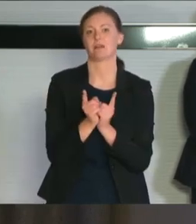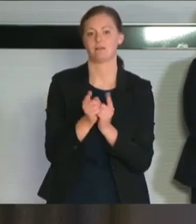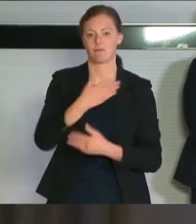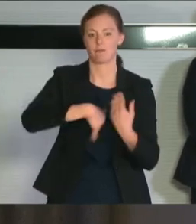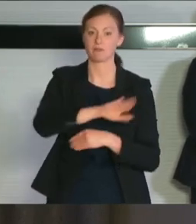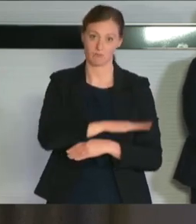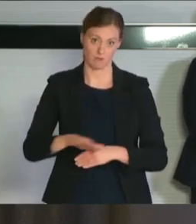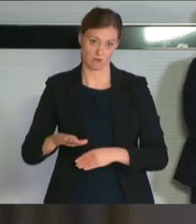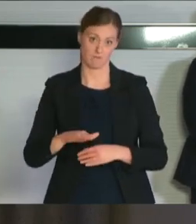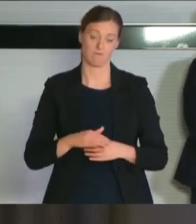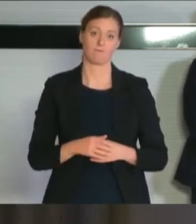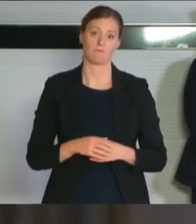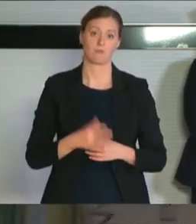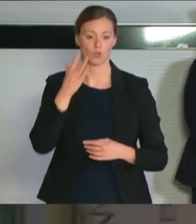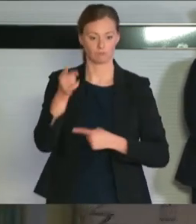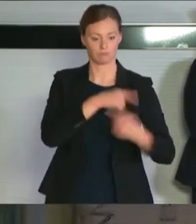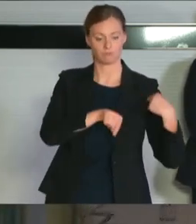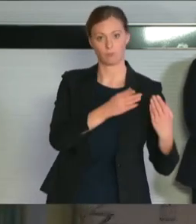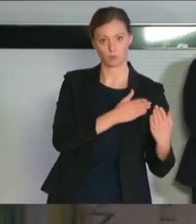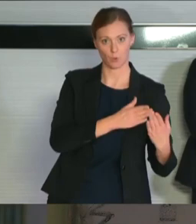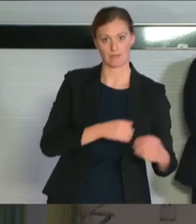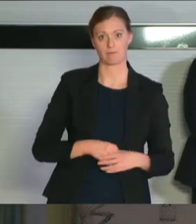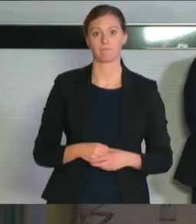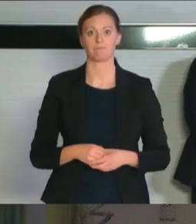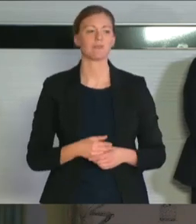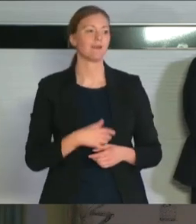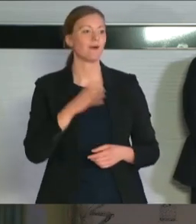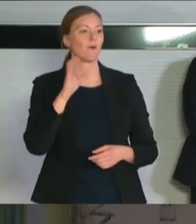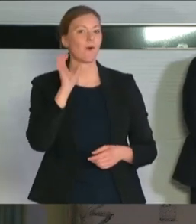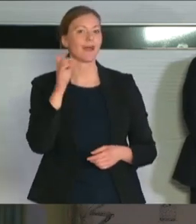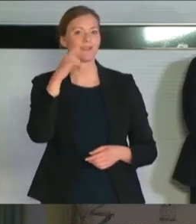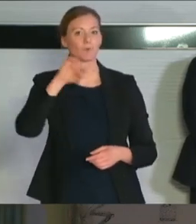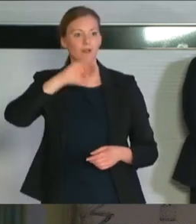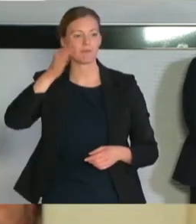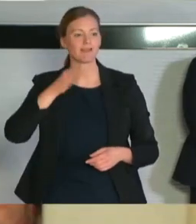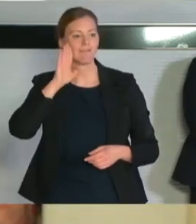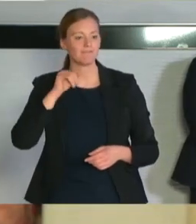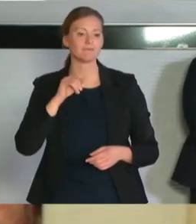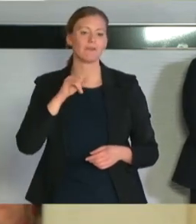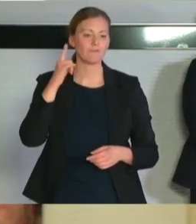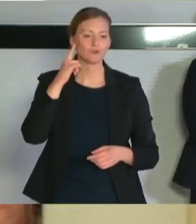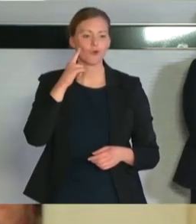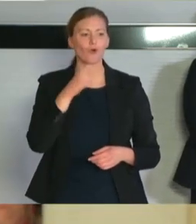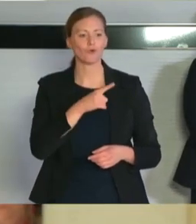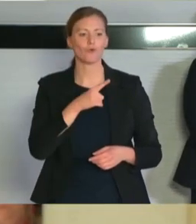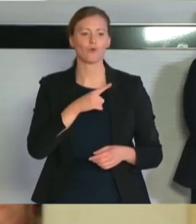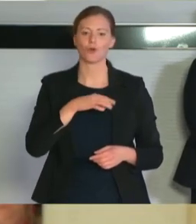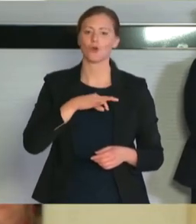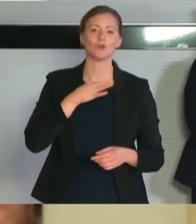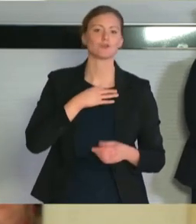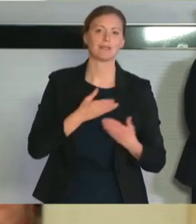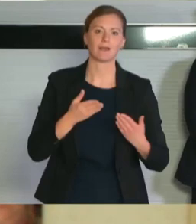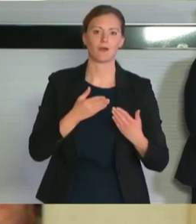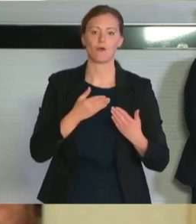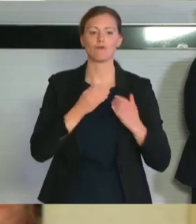når de er tilbake i skolen. Så er det spørsmålet til Erna Solberg. Jeg skjønner at du ikke tester det, og følger FHI sine råd, men Angela Merkel har testet det, Trump hevder det